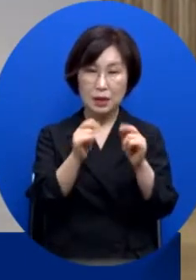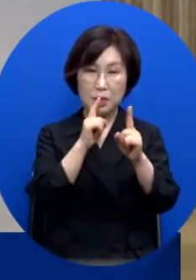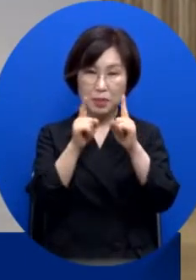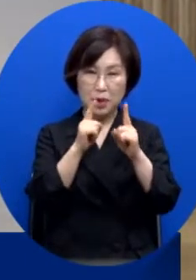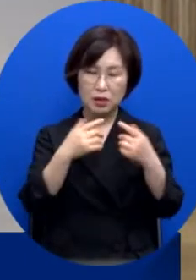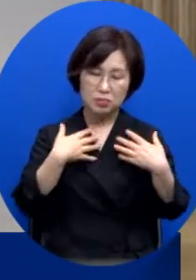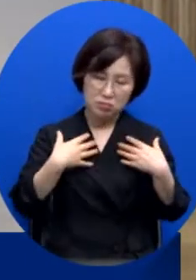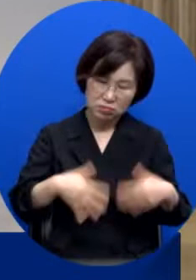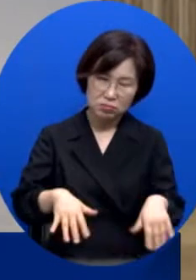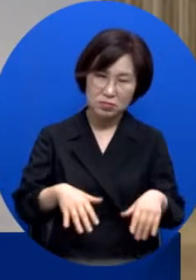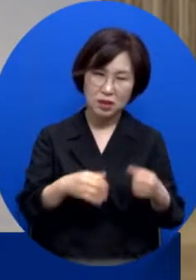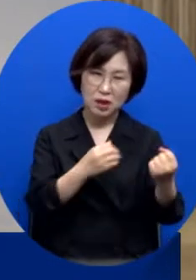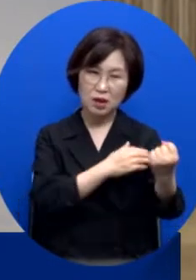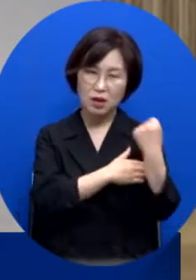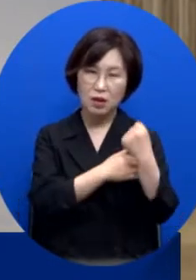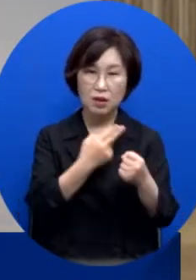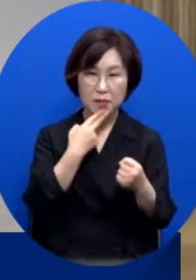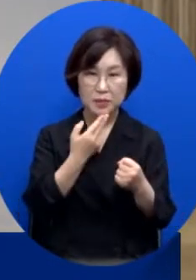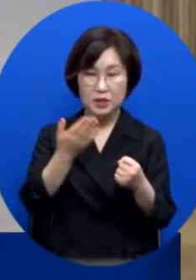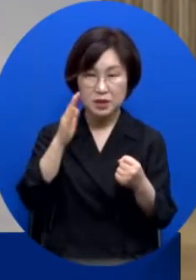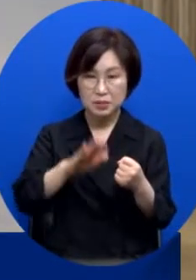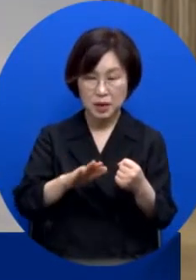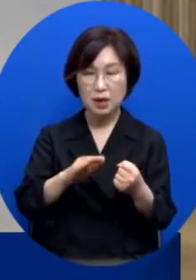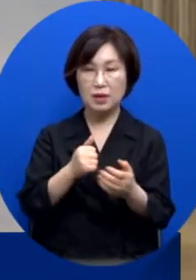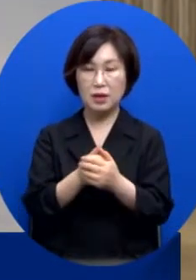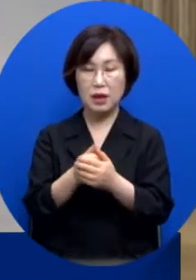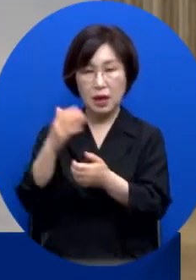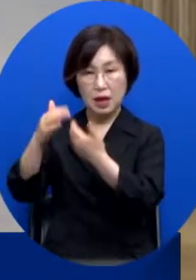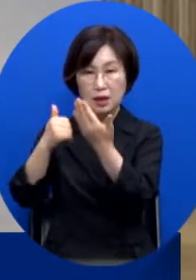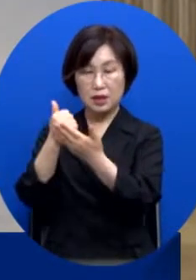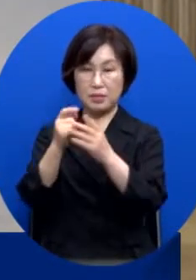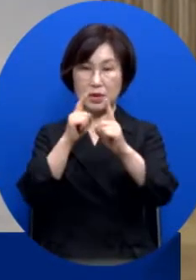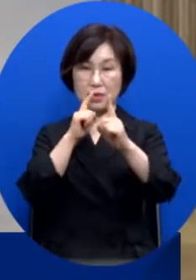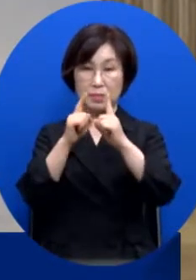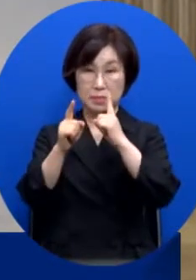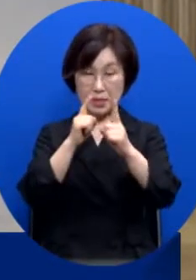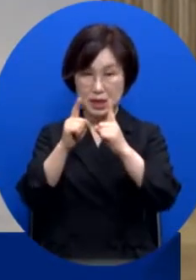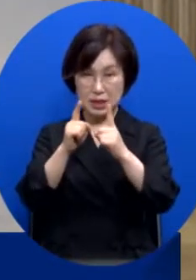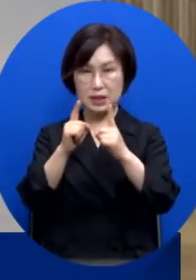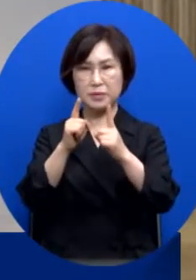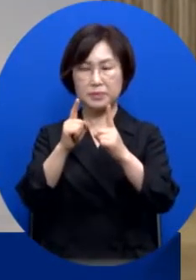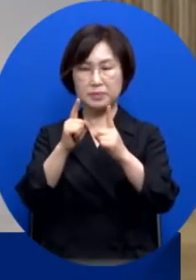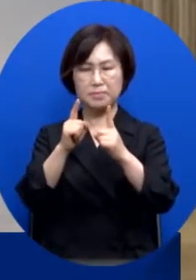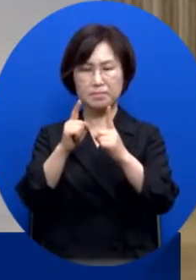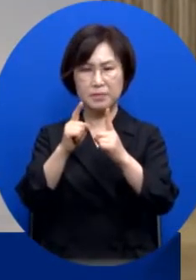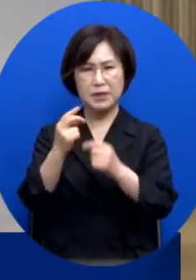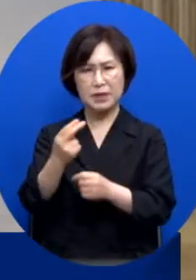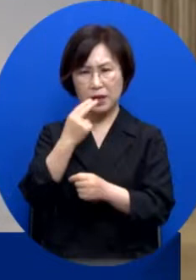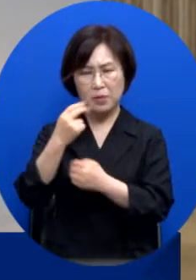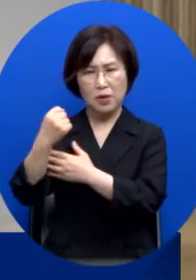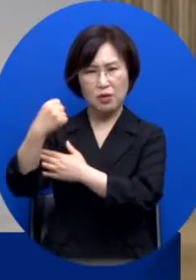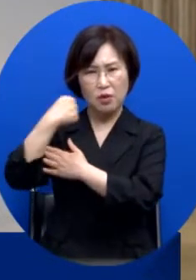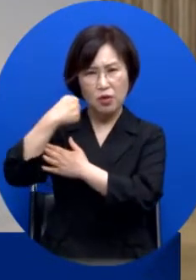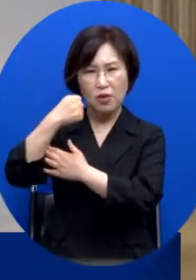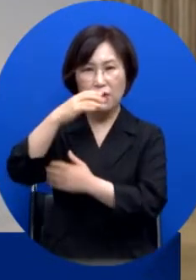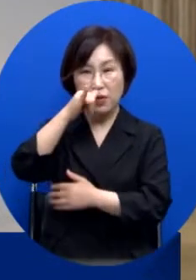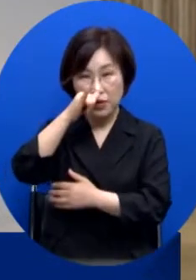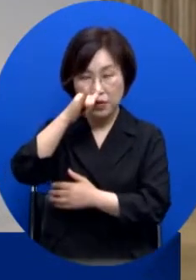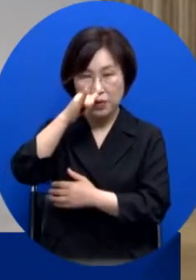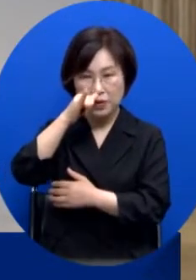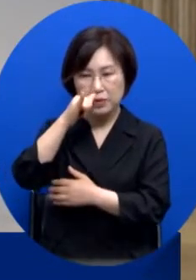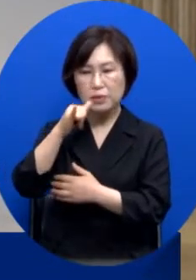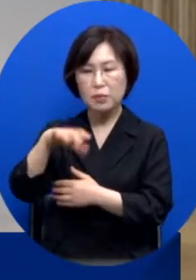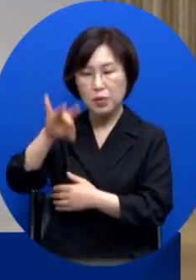없지만 전하는 사람이 부실에 도 하나님의 말씀은 그 자체로 생명의 능력이 있어요 이제 그걸 먼저